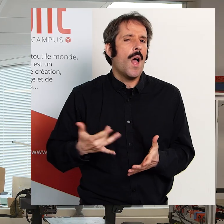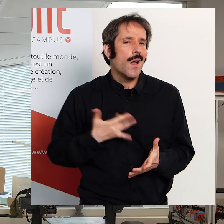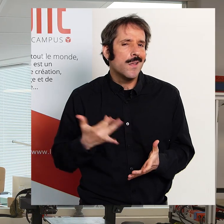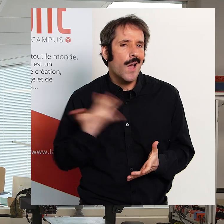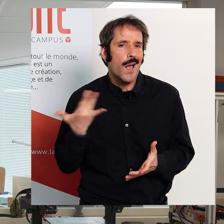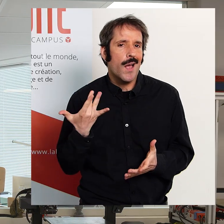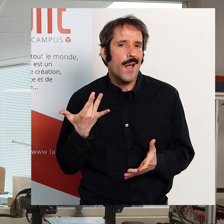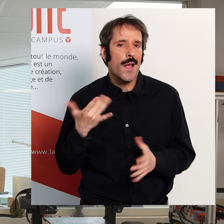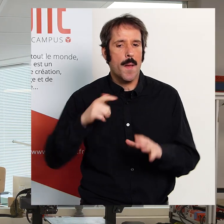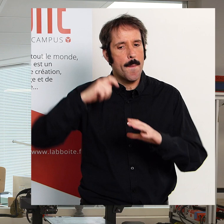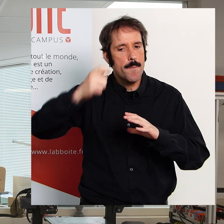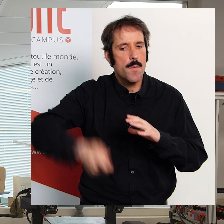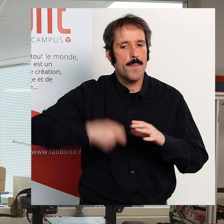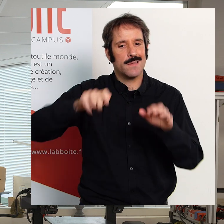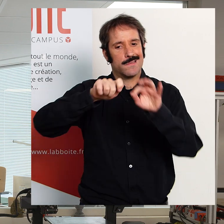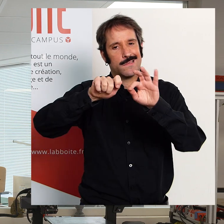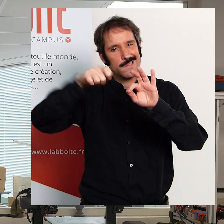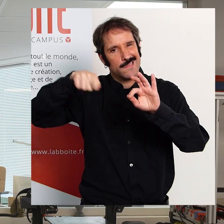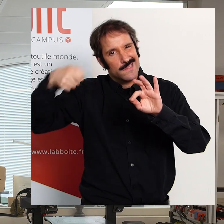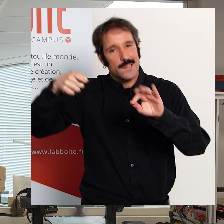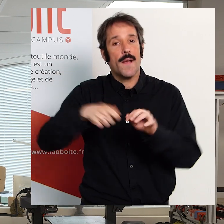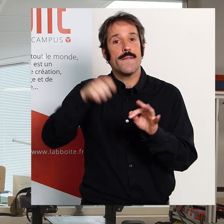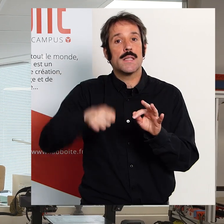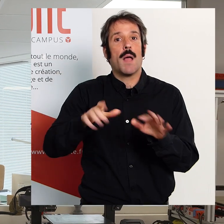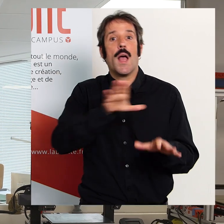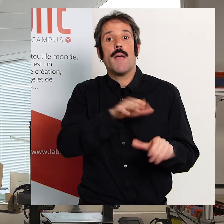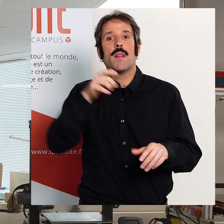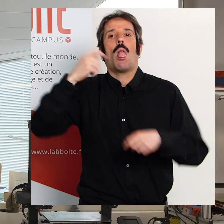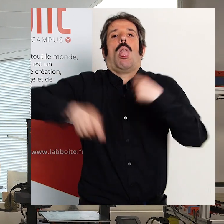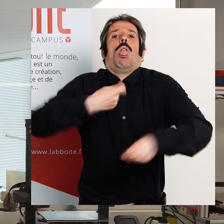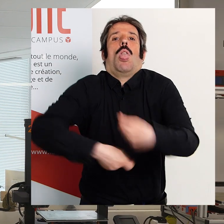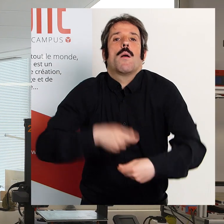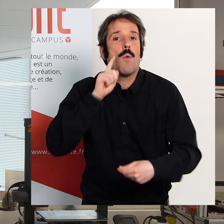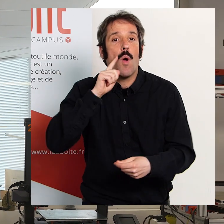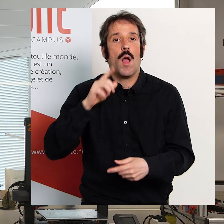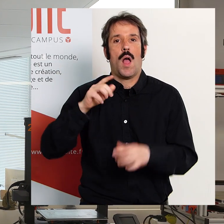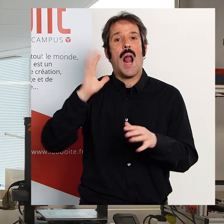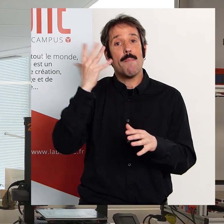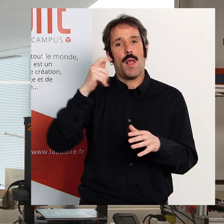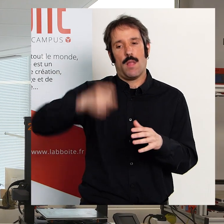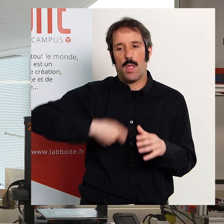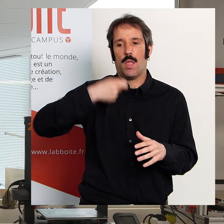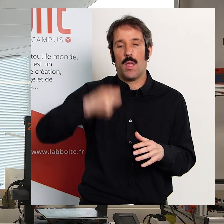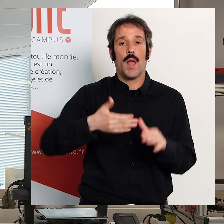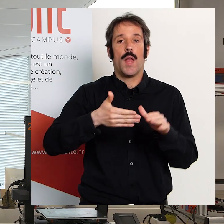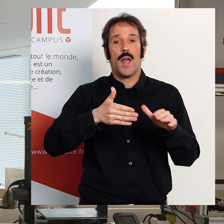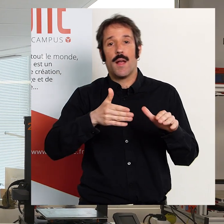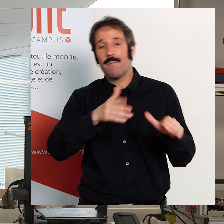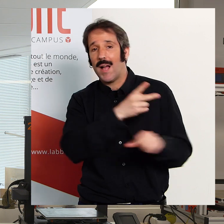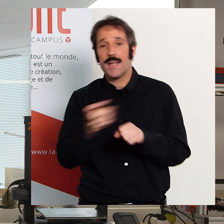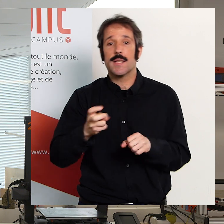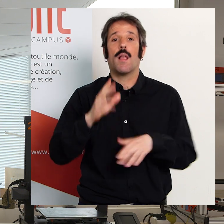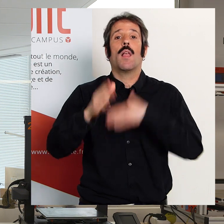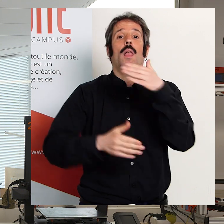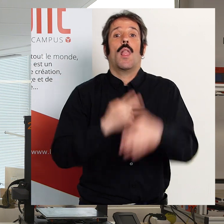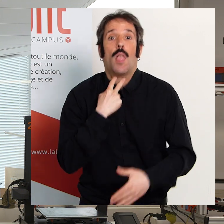Alors l'intérêt de bien fixer son fil sur la bobine est qu'il ne se dévide pas, puisque si vous le renroulez à la main, il